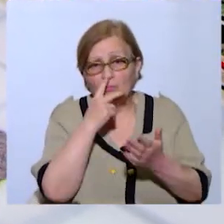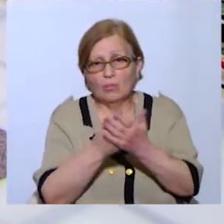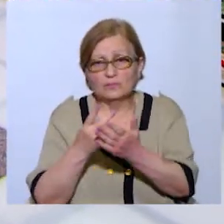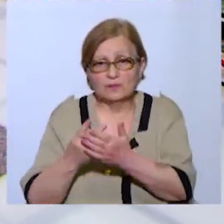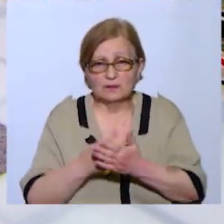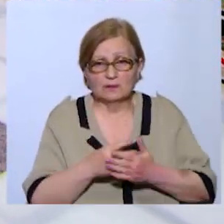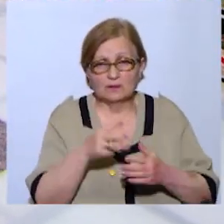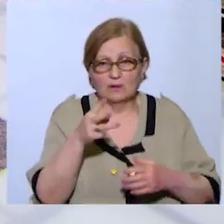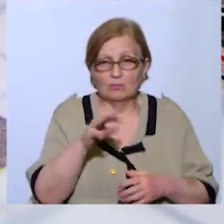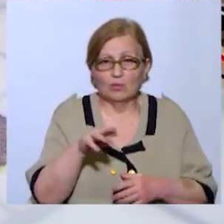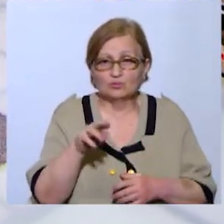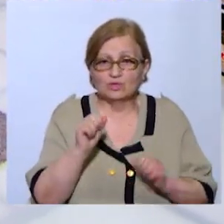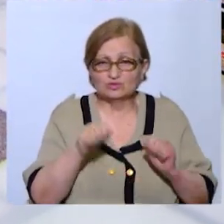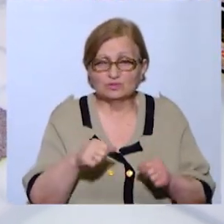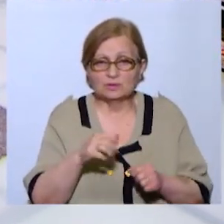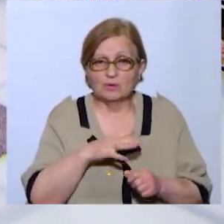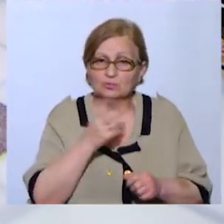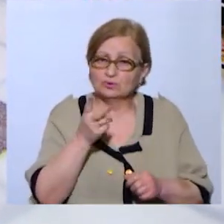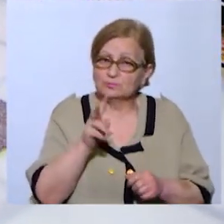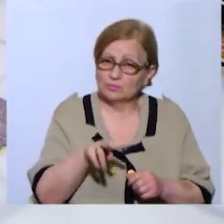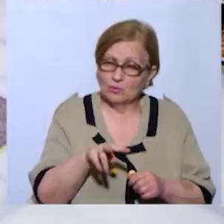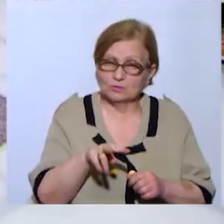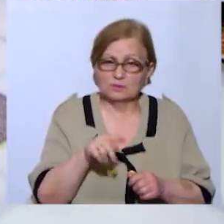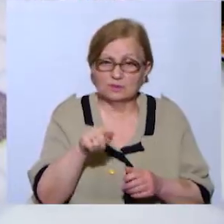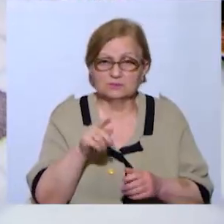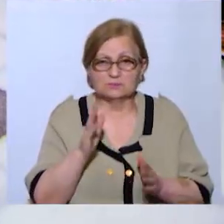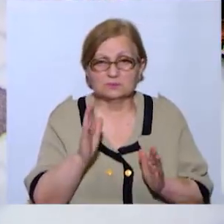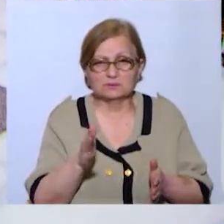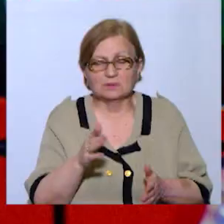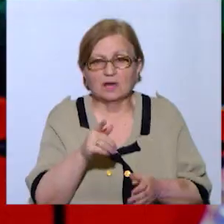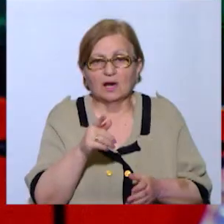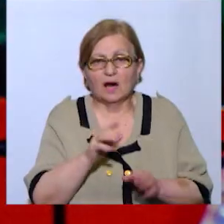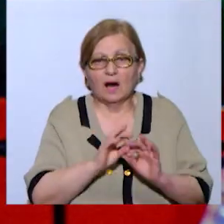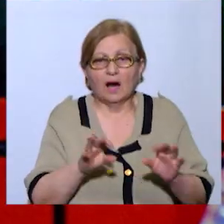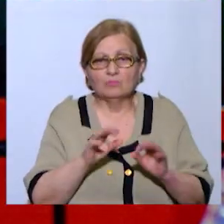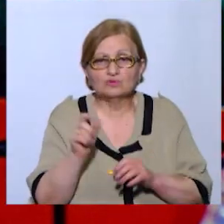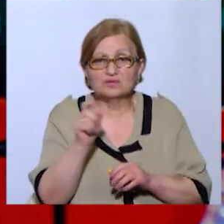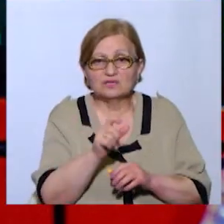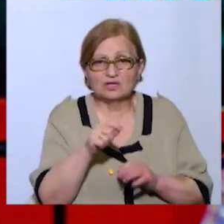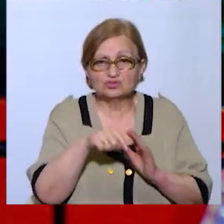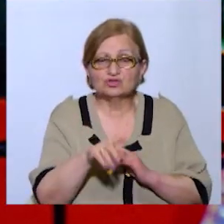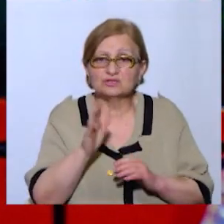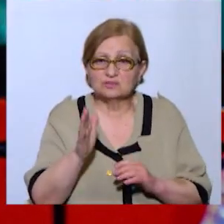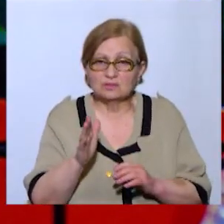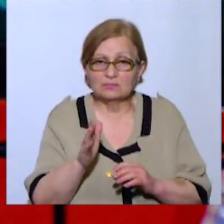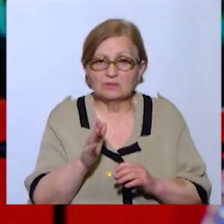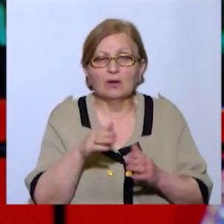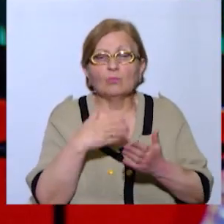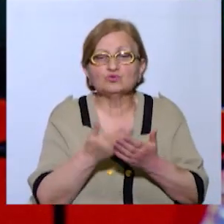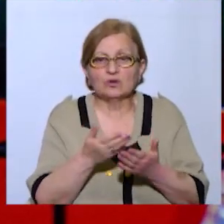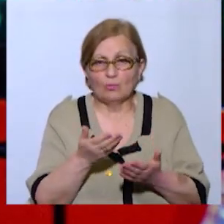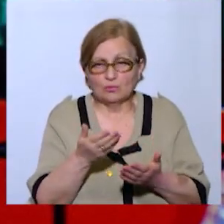მონაცემს მოდა შეიძლება ქონდეს ორიც, ამ შემთხვევაში ეს ამოცანის პირობაში ასე გექნებათ ხოლმე მოცემული, რომ თქვათ